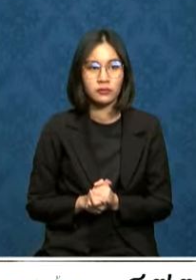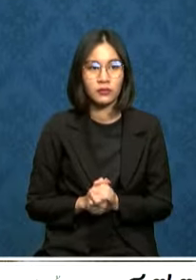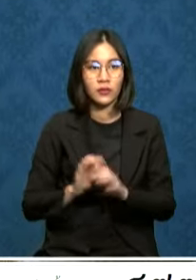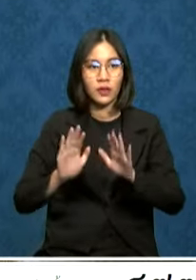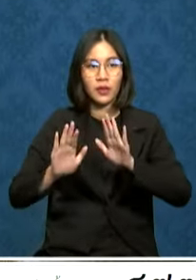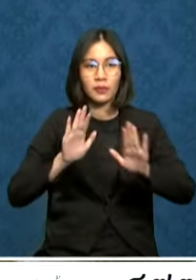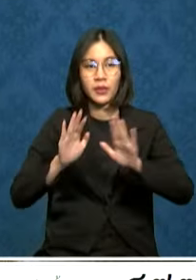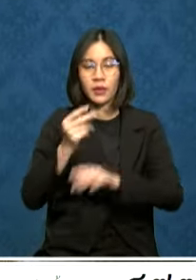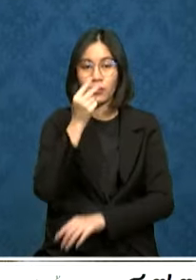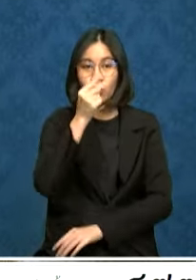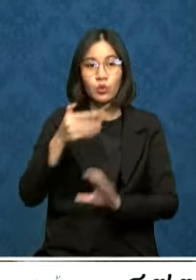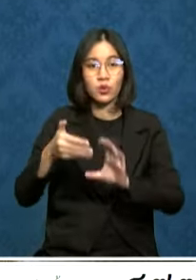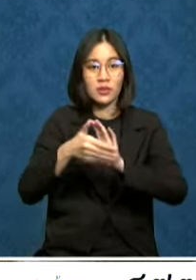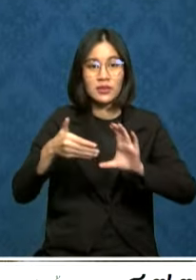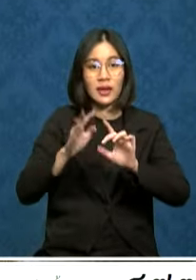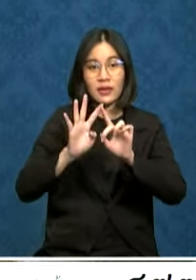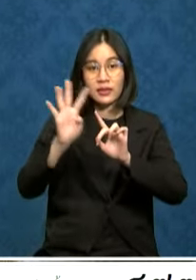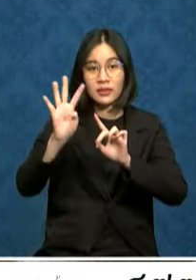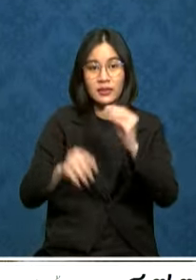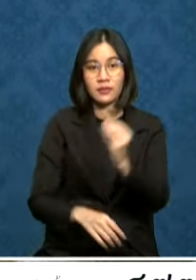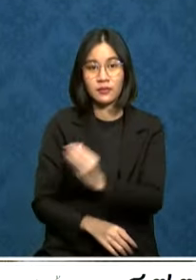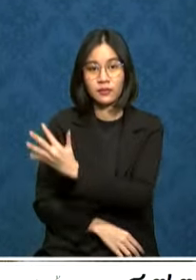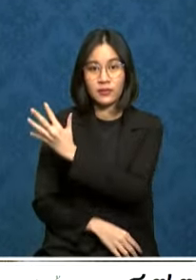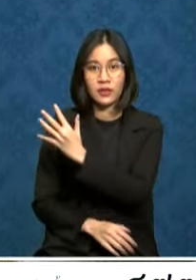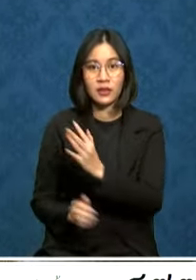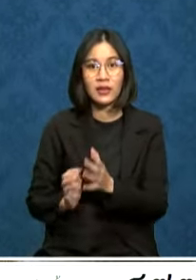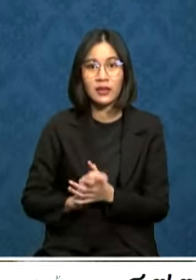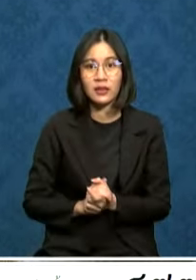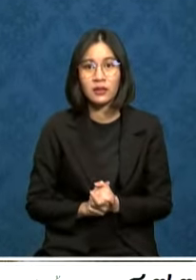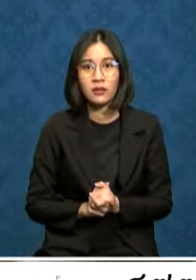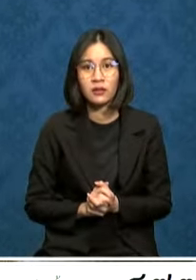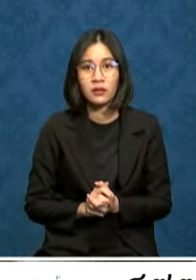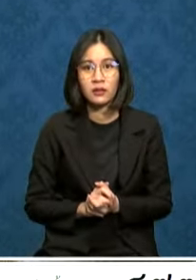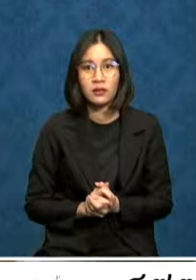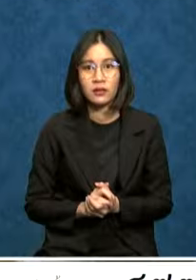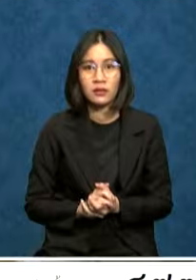เปรีบเทียบใหดูในสไดที่ 4 ได้ค่ะเมื่อกี้